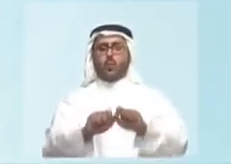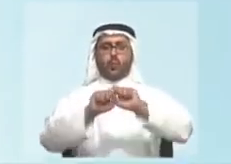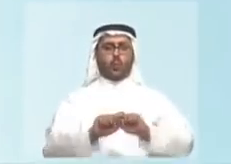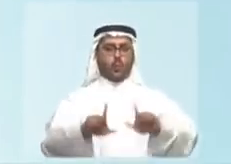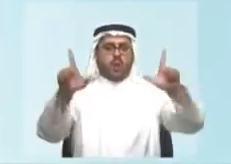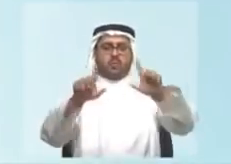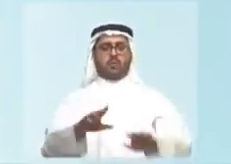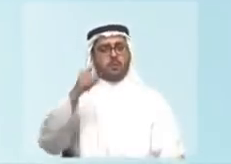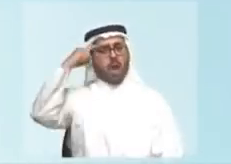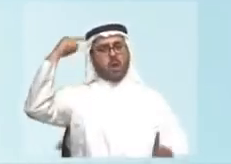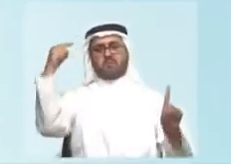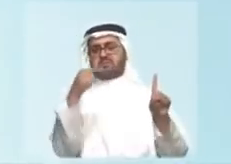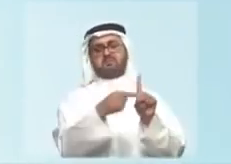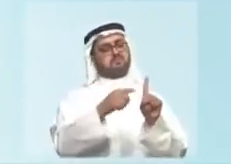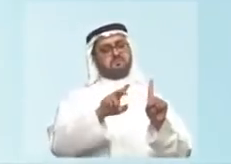صريحة